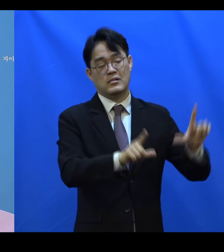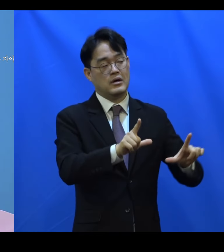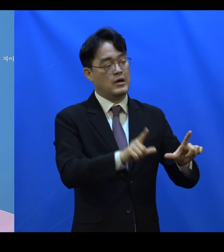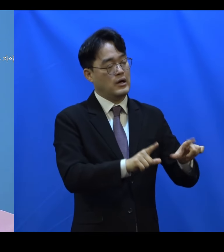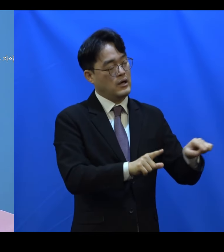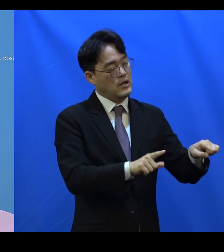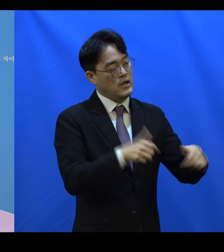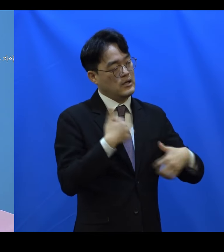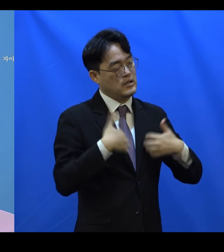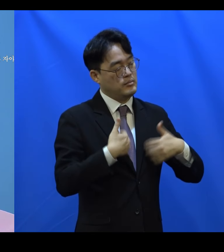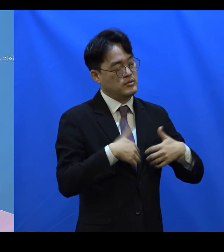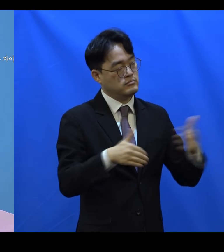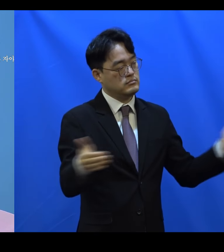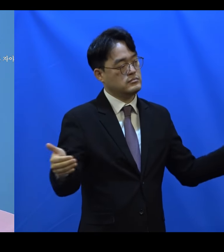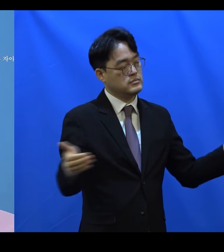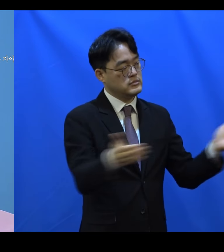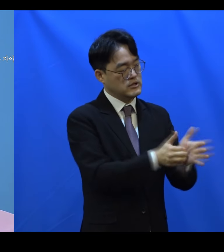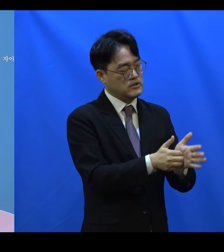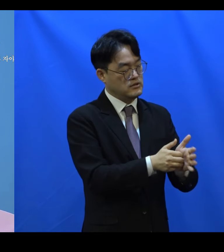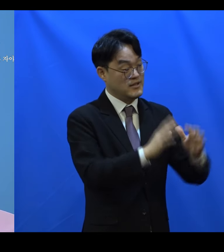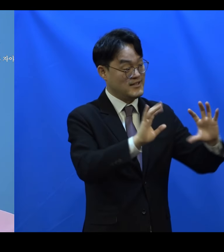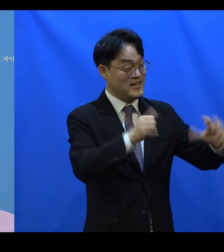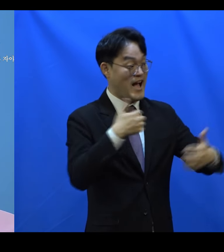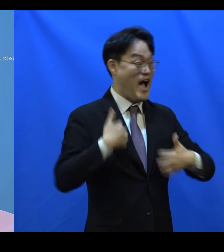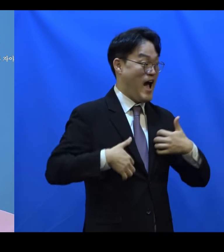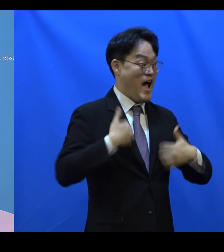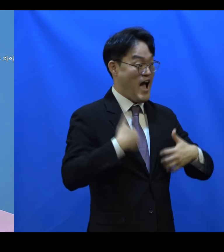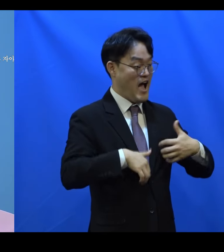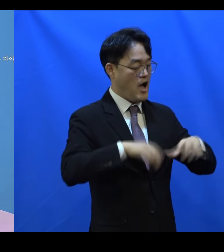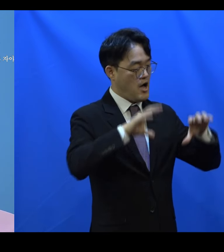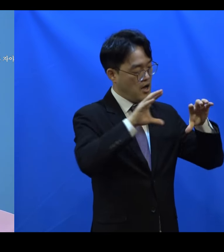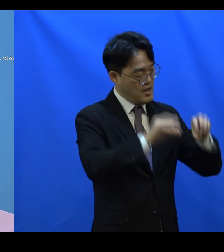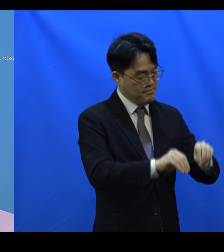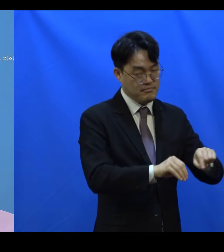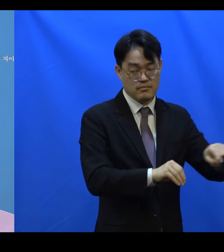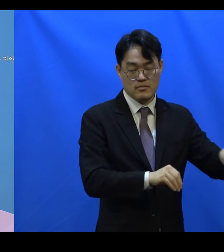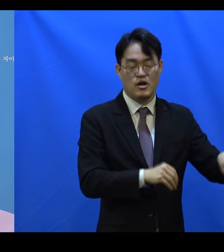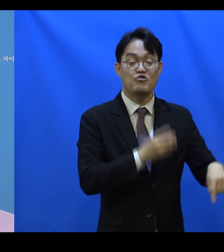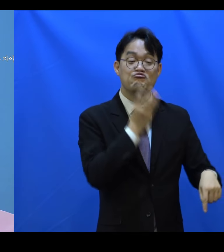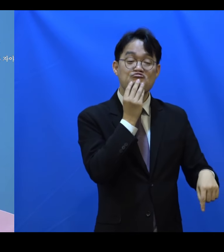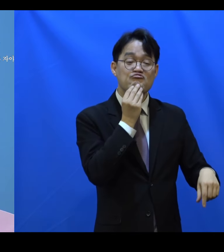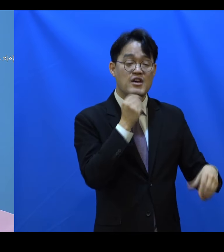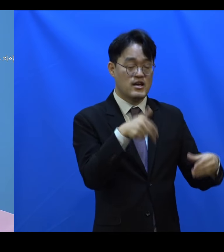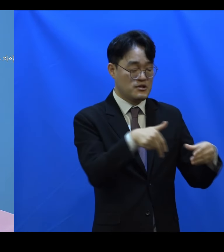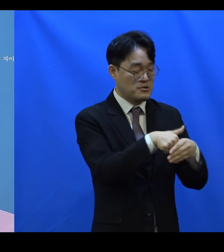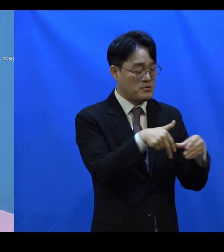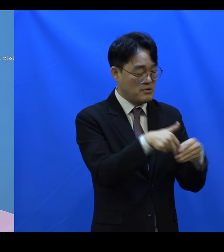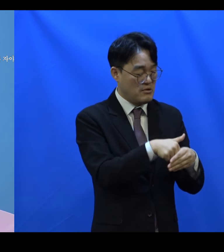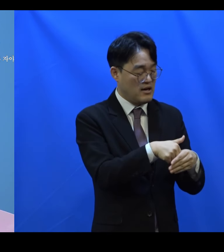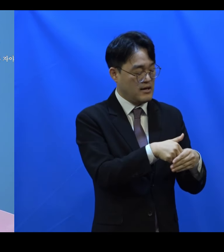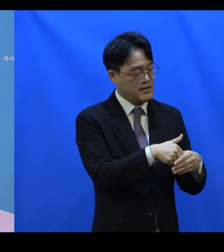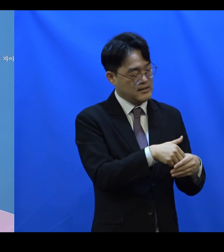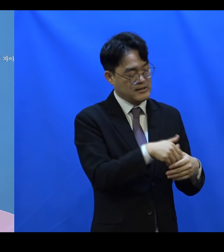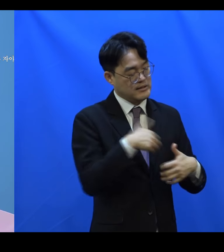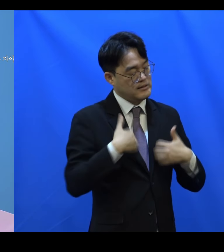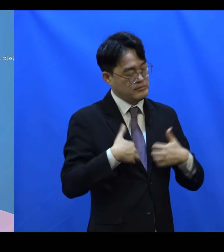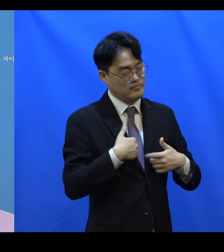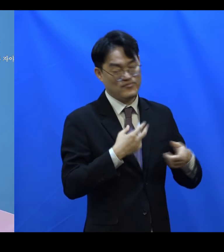세상의 종교의 종말, 그 시대 유대 종교, 기쁨을 줄 수 없었어요.